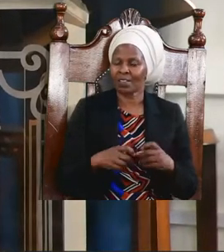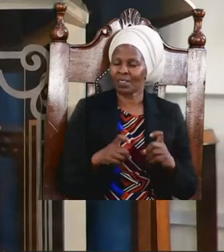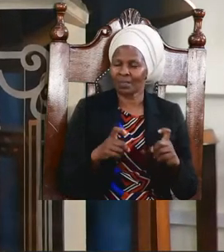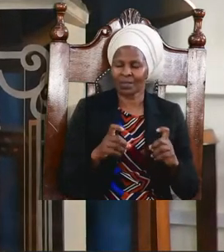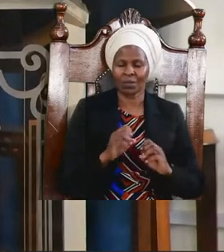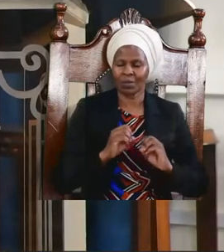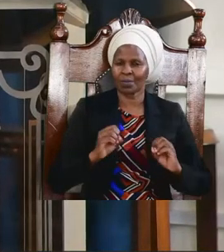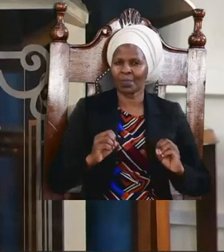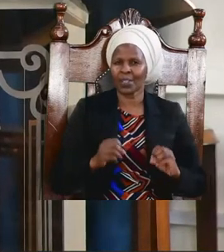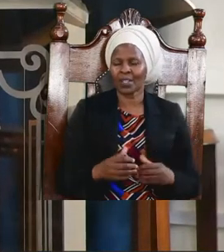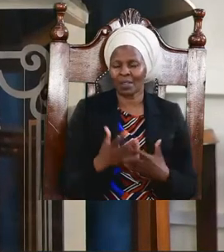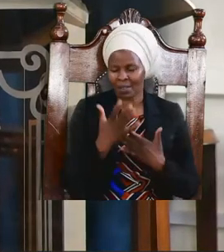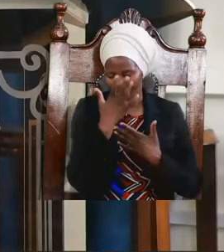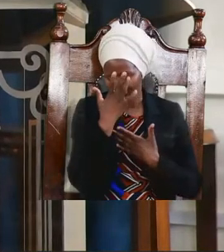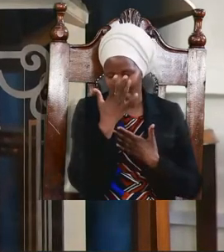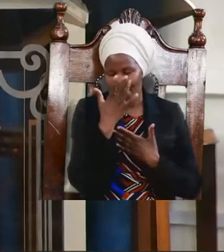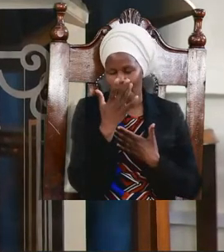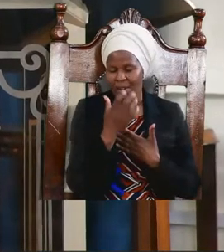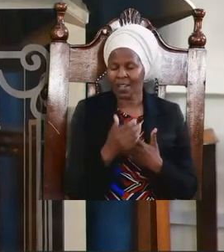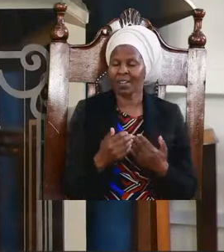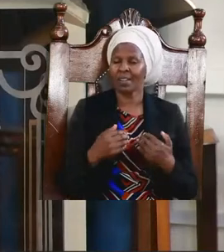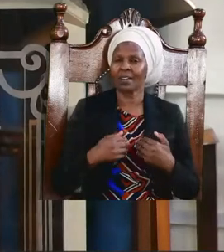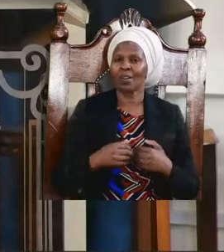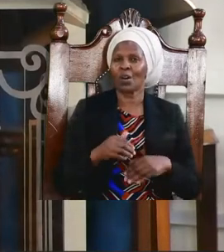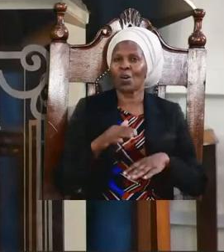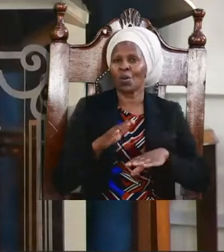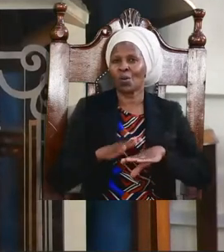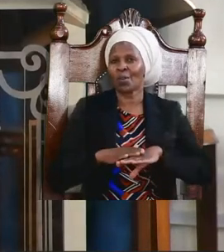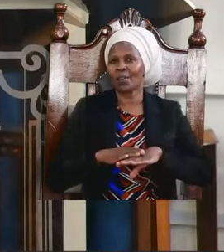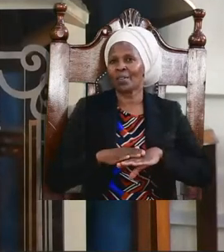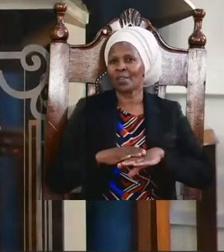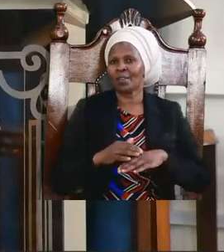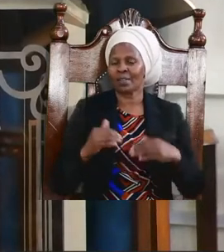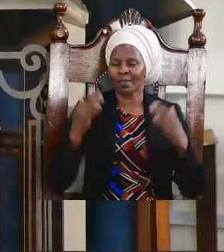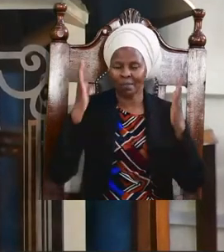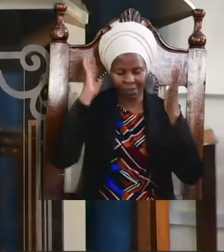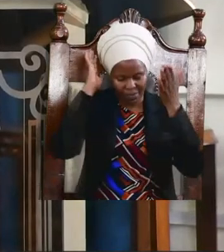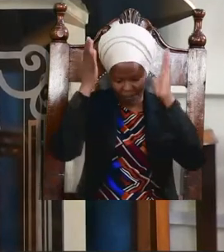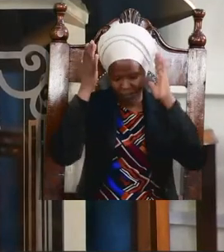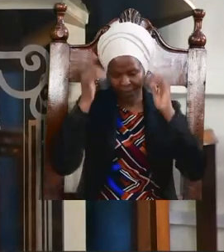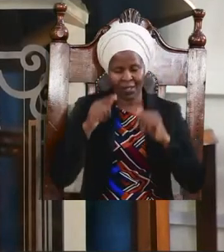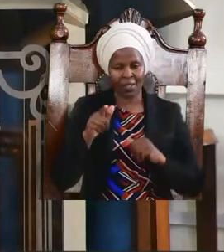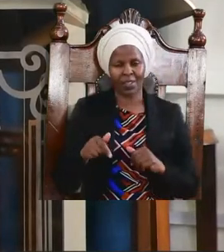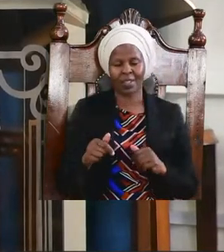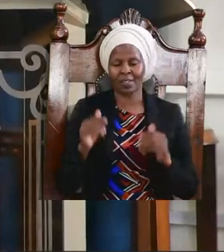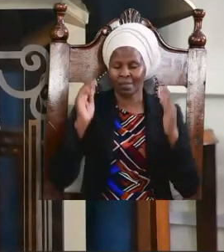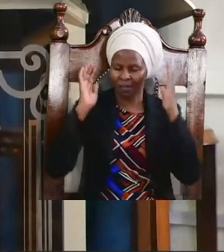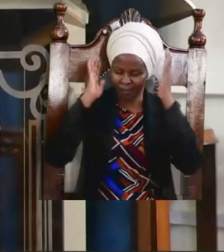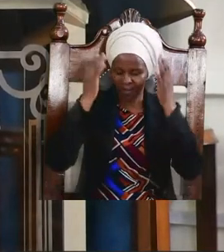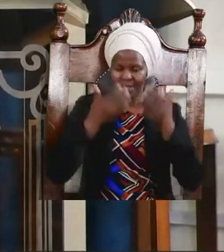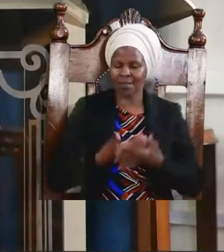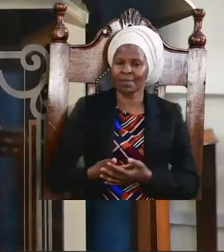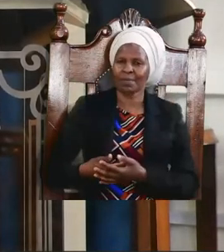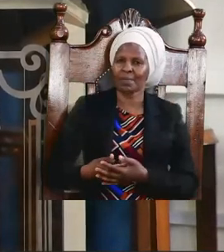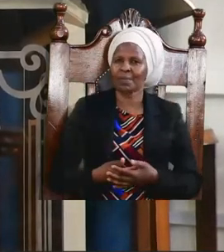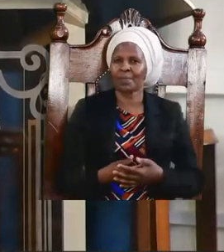Ni mnyenyekevu, amepanda punda. Naam, mwanapunda, mtoto wa